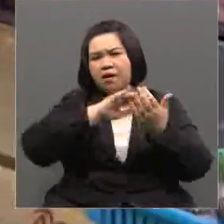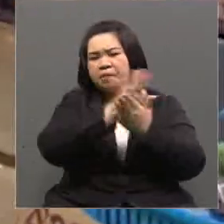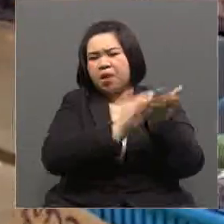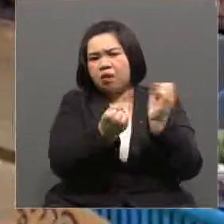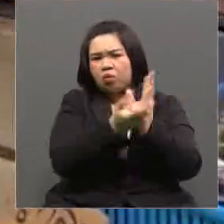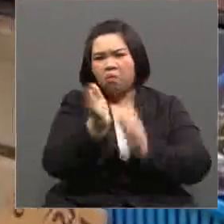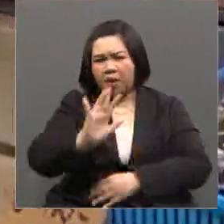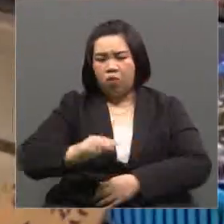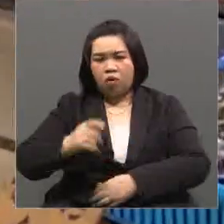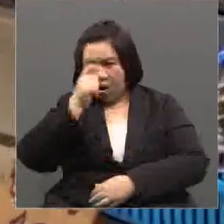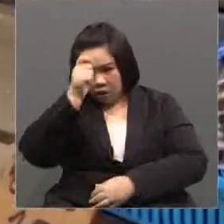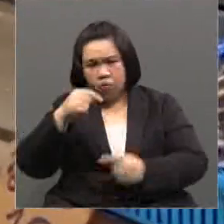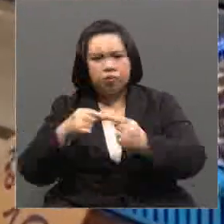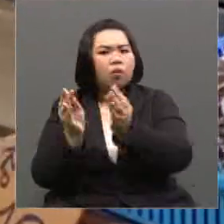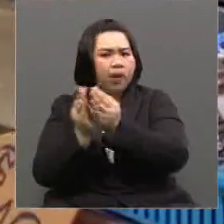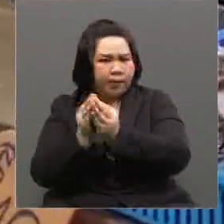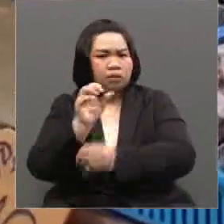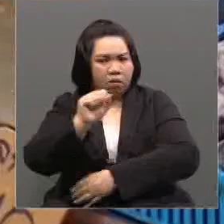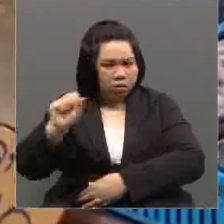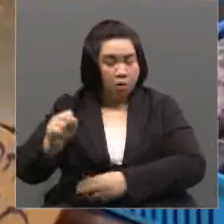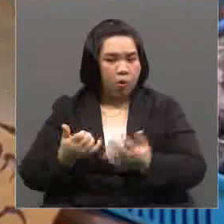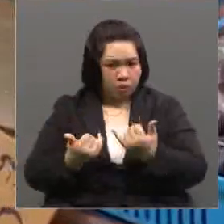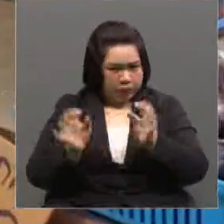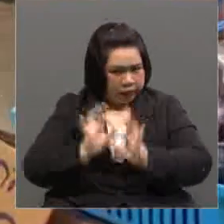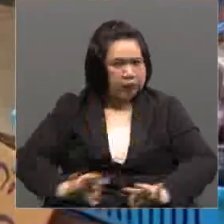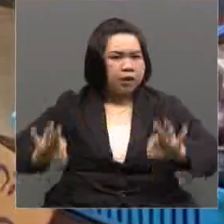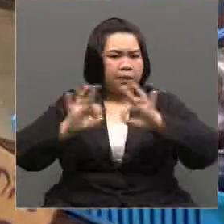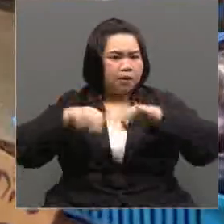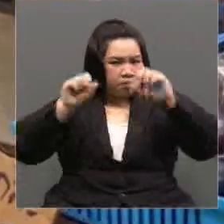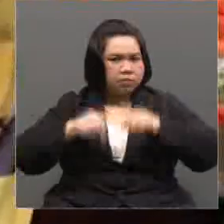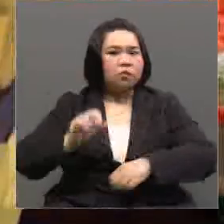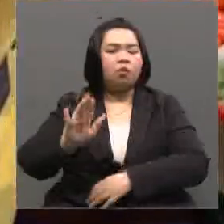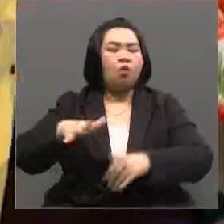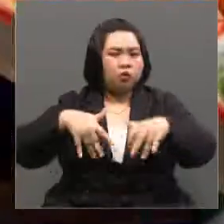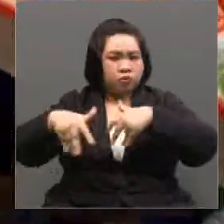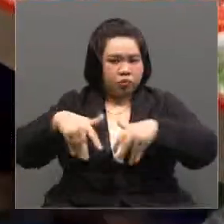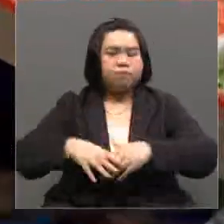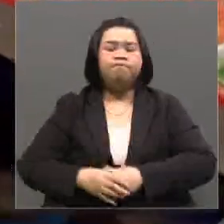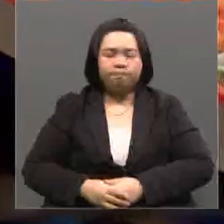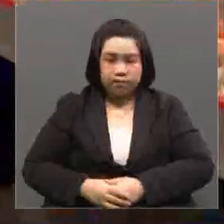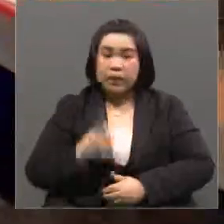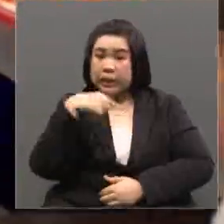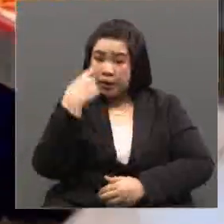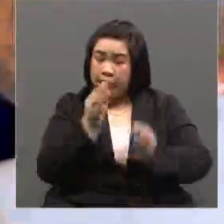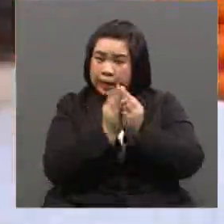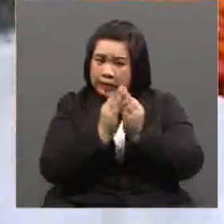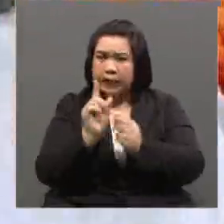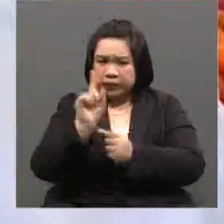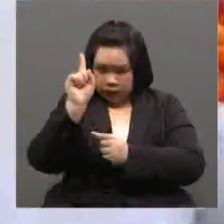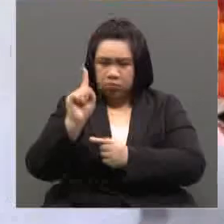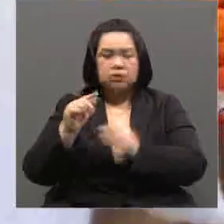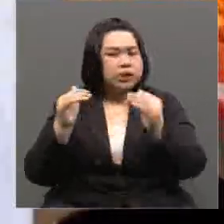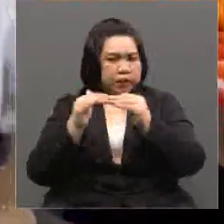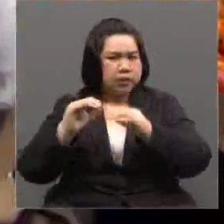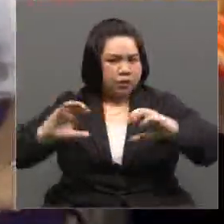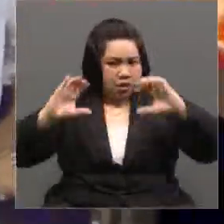เสียงประชาชนเพราะผลเลือกตั้งส.สในครั้งนี้คือฉันทำมติของประชาชนพรรคที่ได้คะแนนอันดับ 1ควรได้สิทธิ์ใน